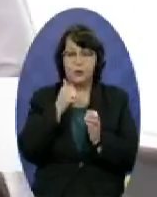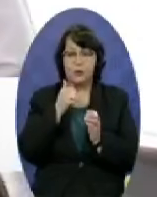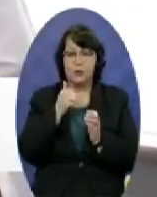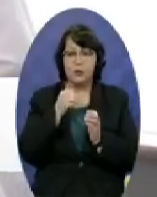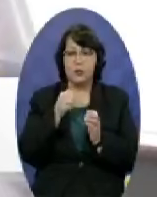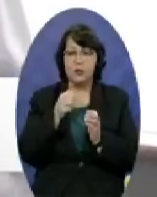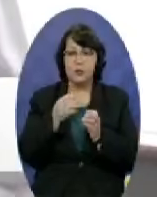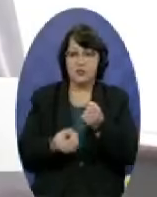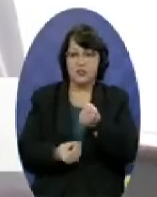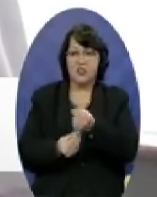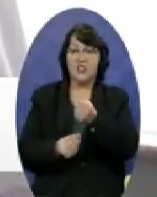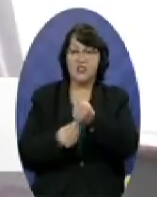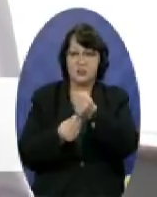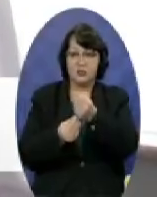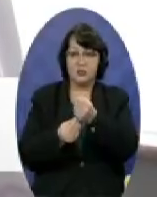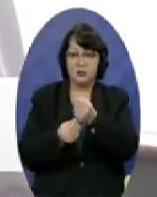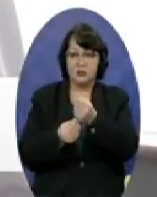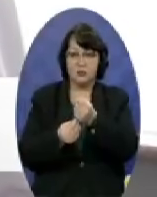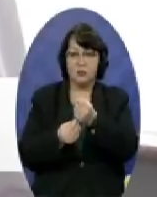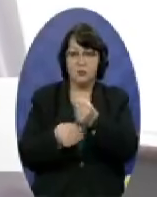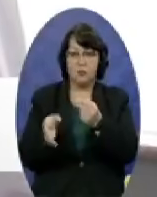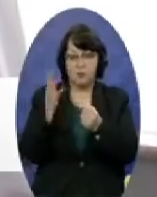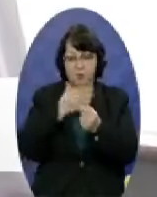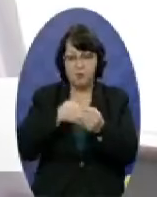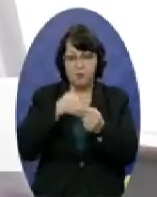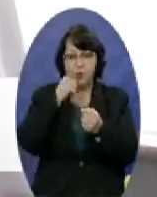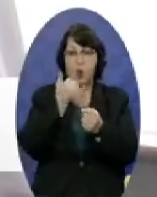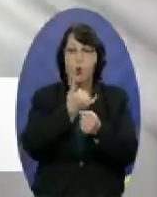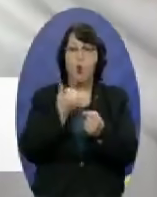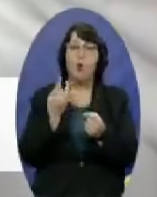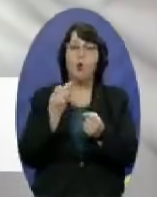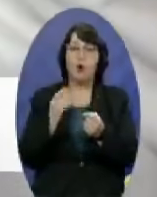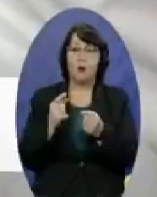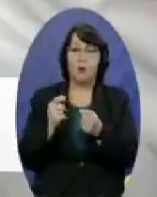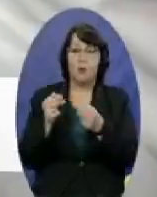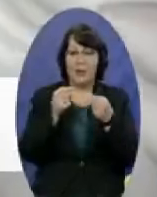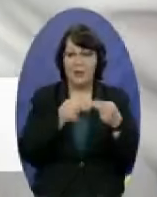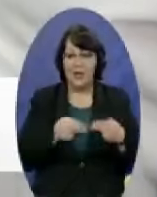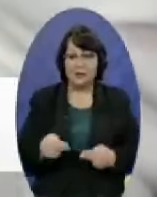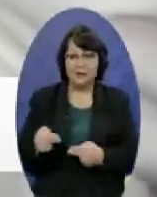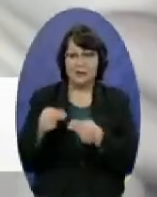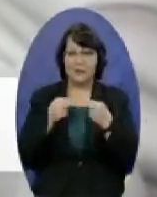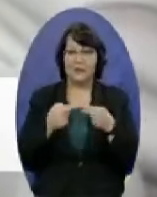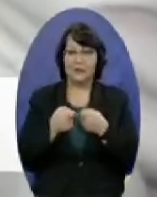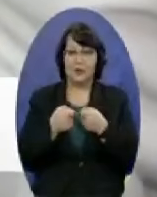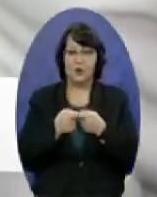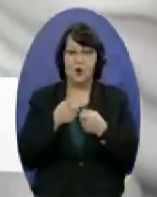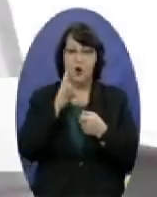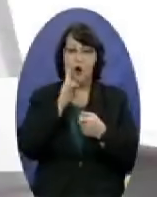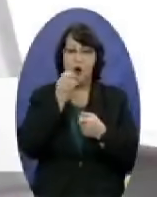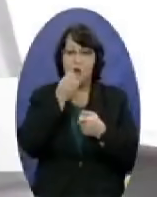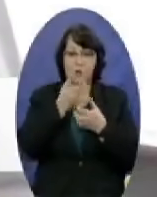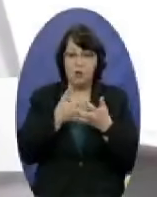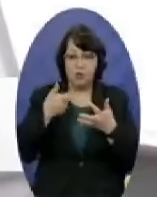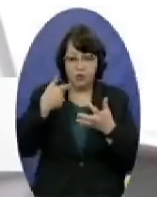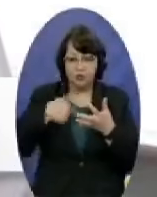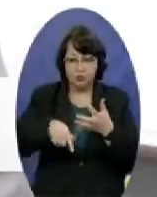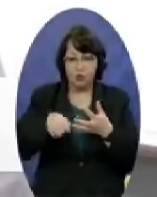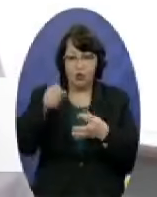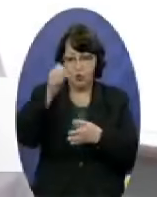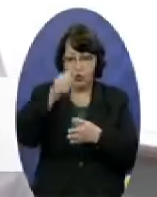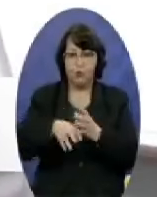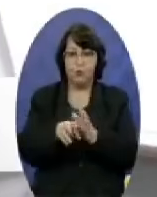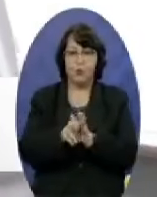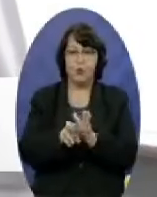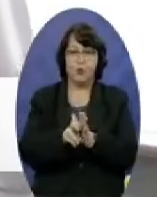уург байна. Тийм учраас одоо хүнсэнд хэрэглэхэд бол маш тохиромжтой уург. Өөрөө хүнсний уург. Дараагийн уург түүхийд